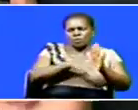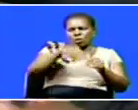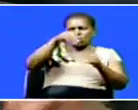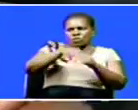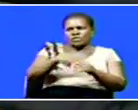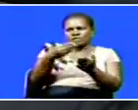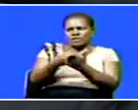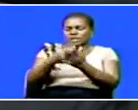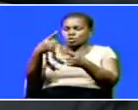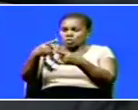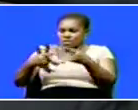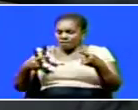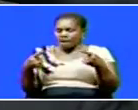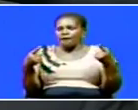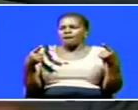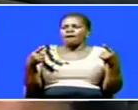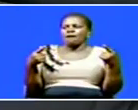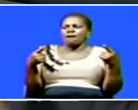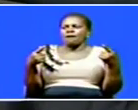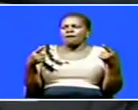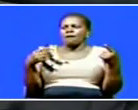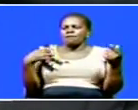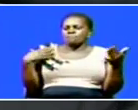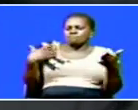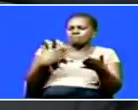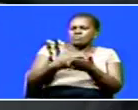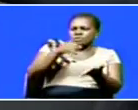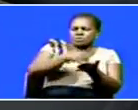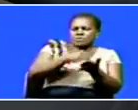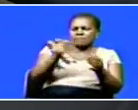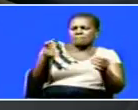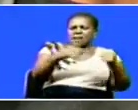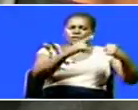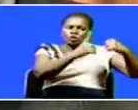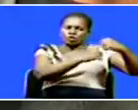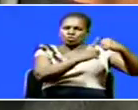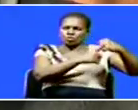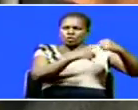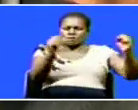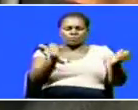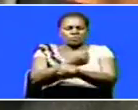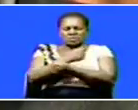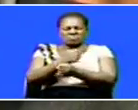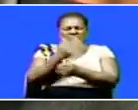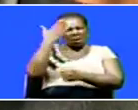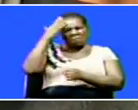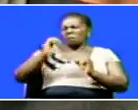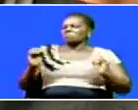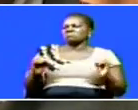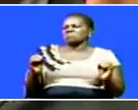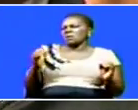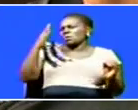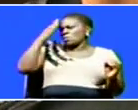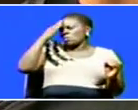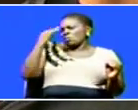within the financial year. Up to and including June. Uwezi kujua kwa